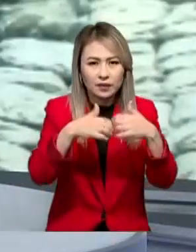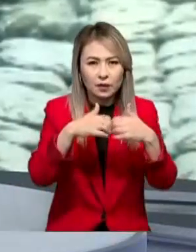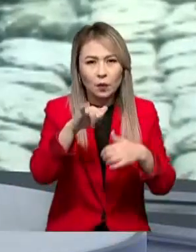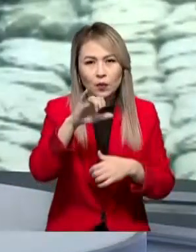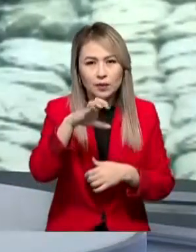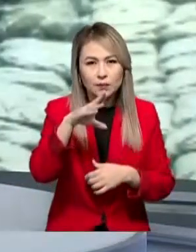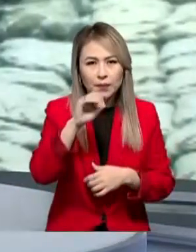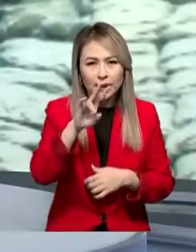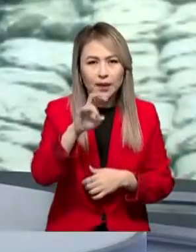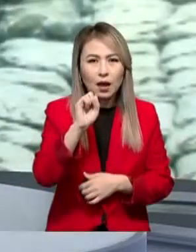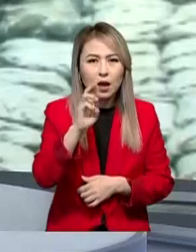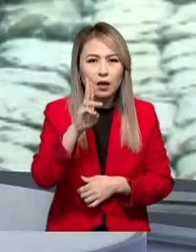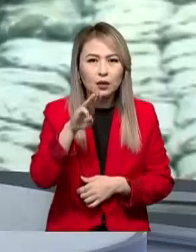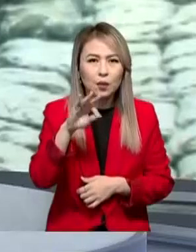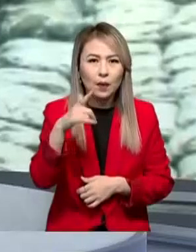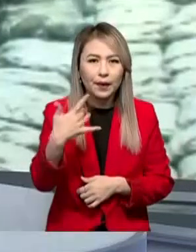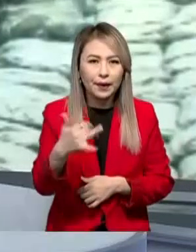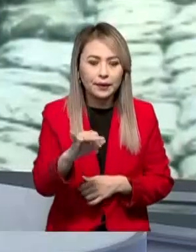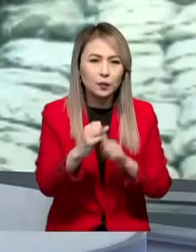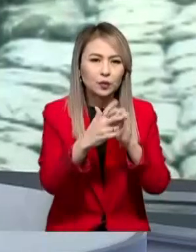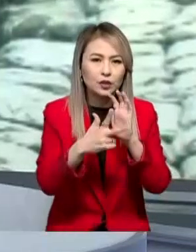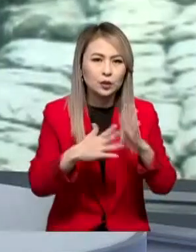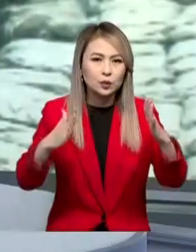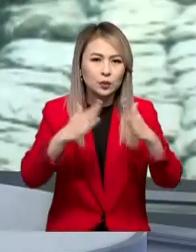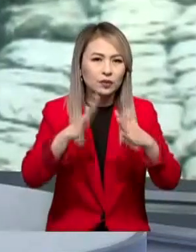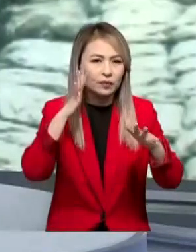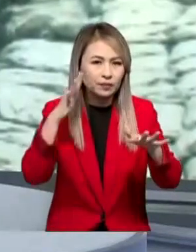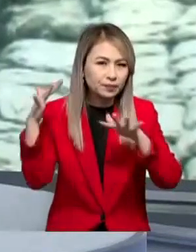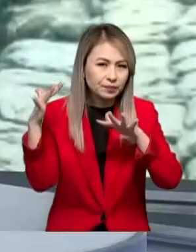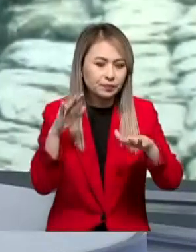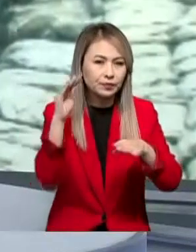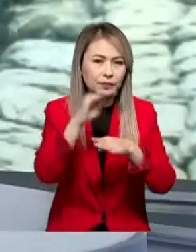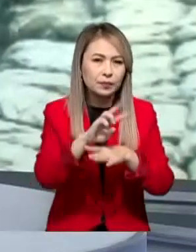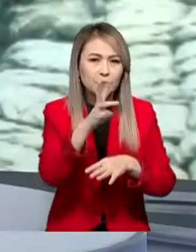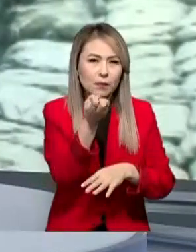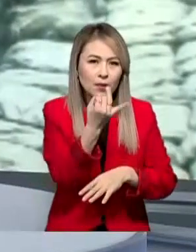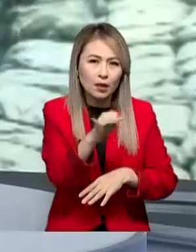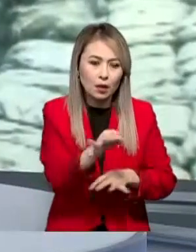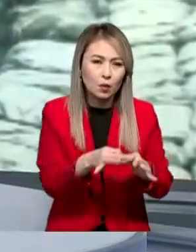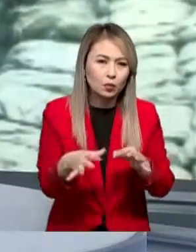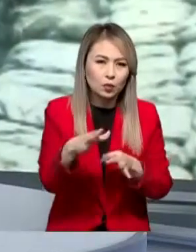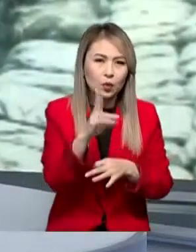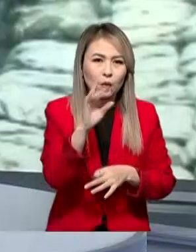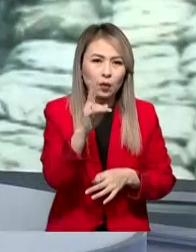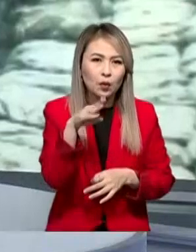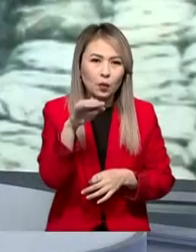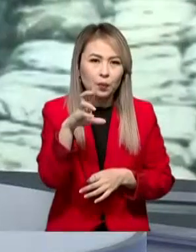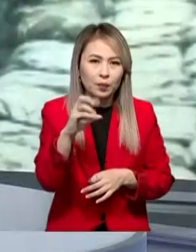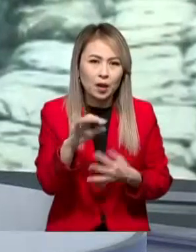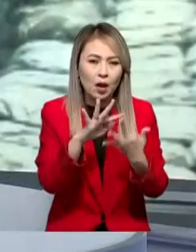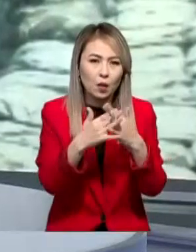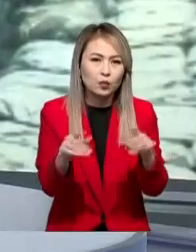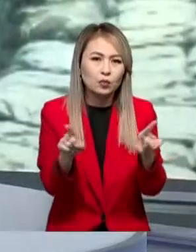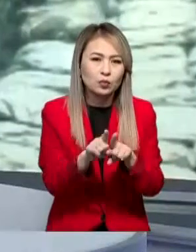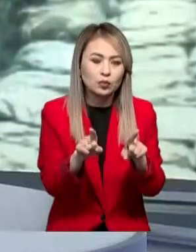ақпаратқа сүйенсек, Успен және Ақтоғай ауданы бойынша 18 үйді су басқан. Сонымен қатар Май ауданының орталығы Көктөбе ауылында да бірнеше